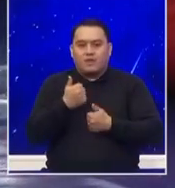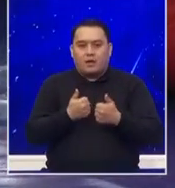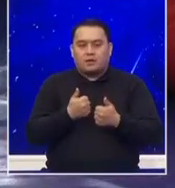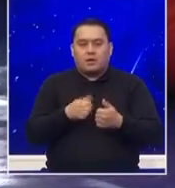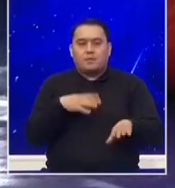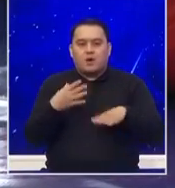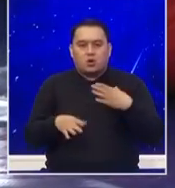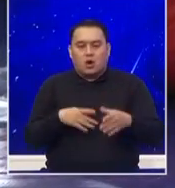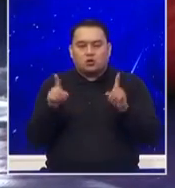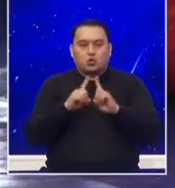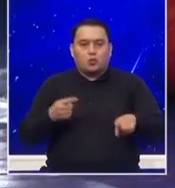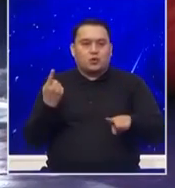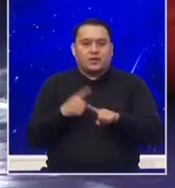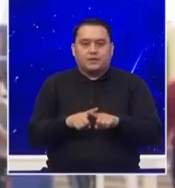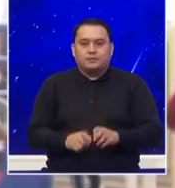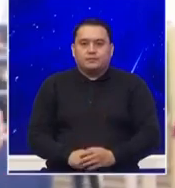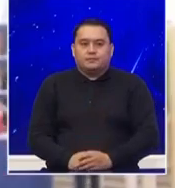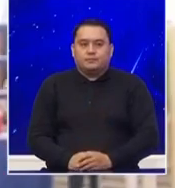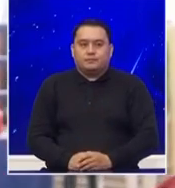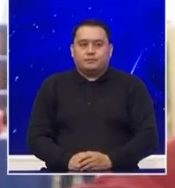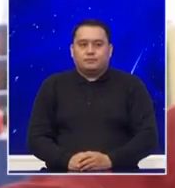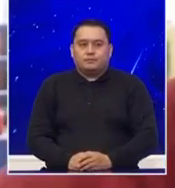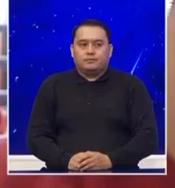сейчас отрабатывает особые техники.